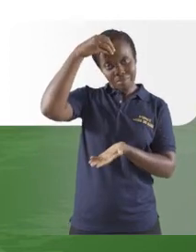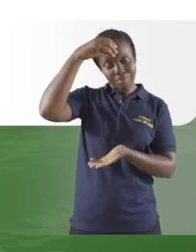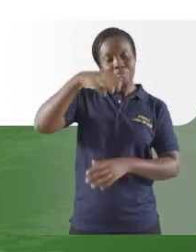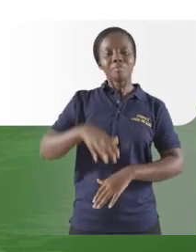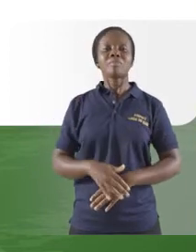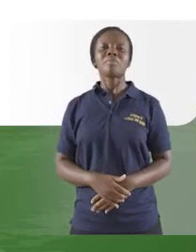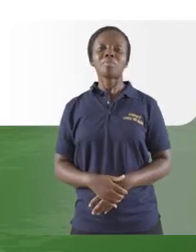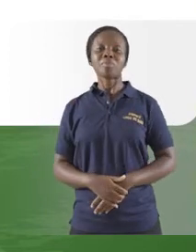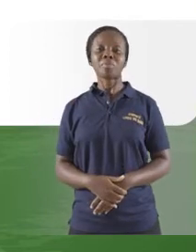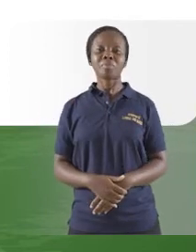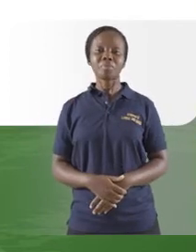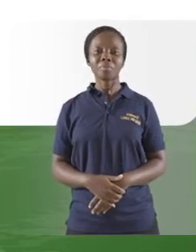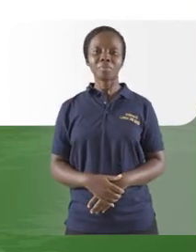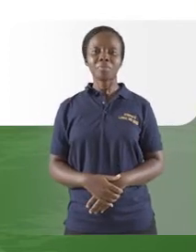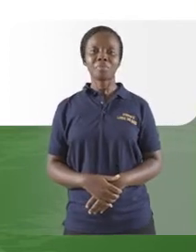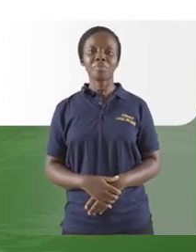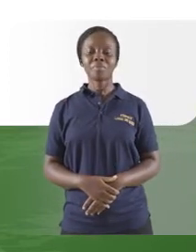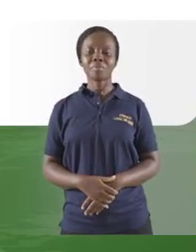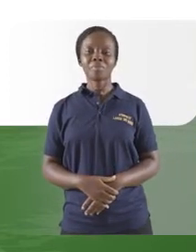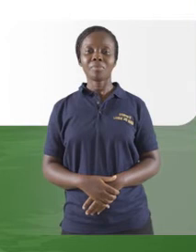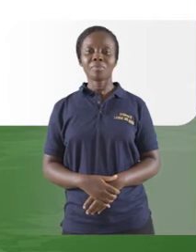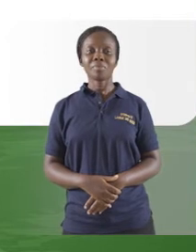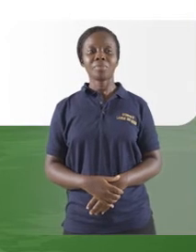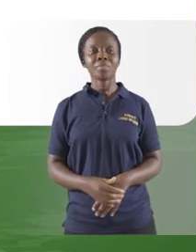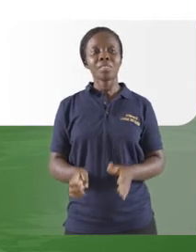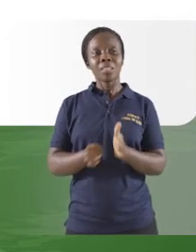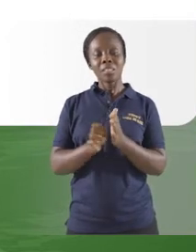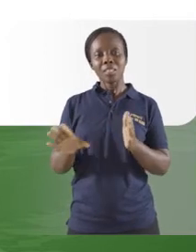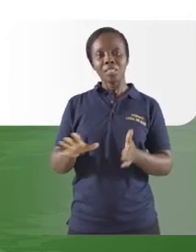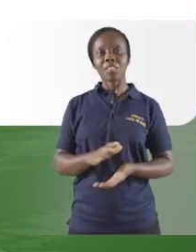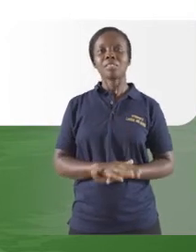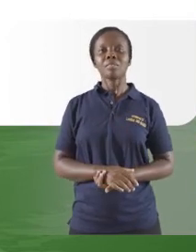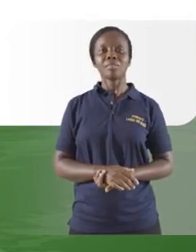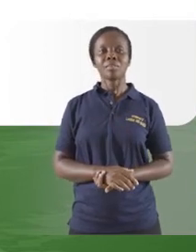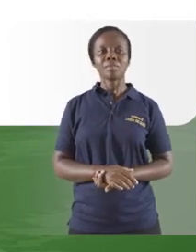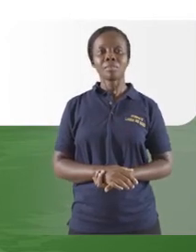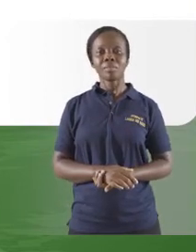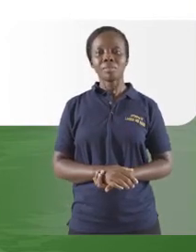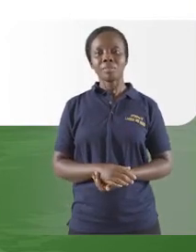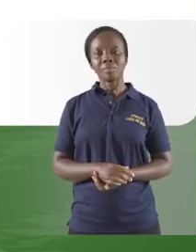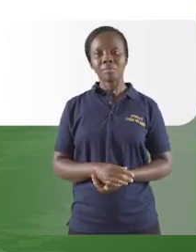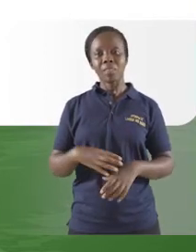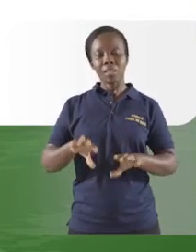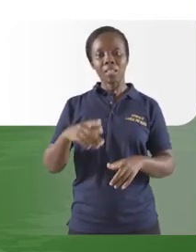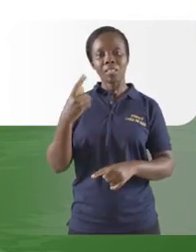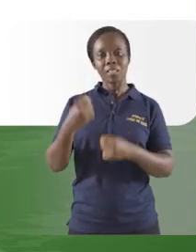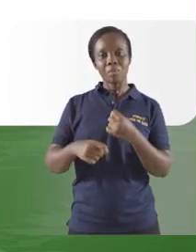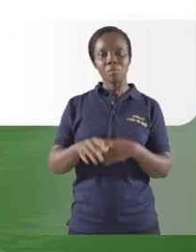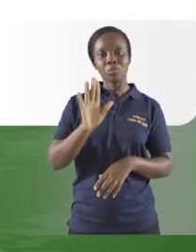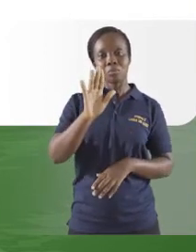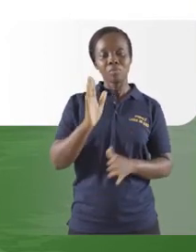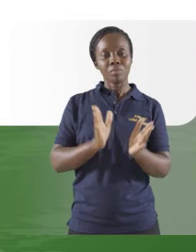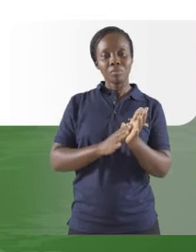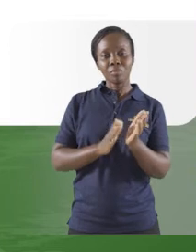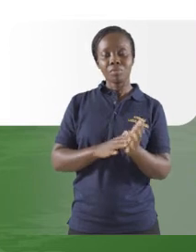Situation d'apprentissage. Des élèves de la terminale de ton